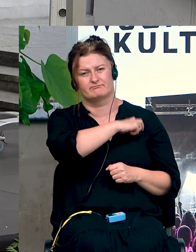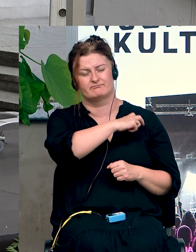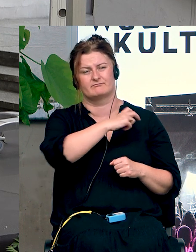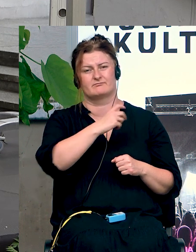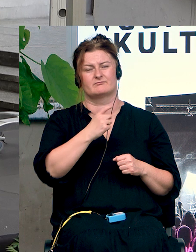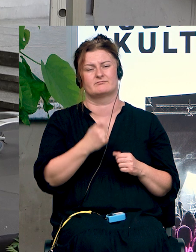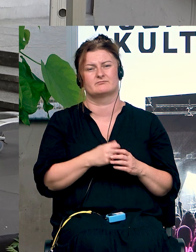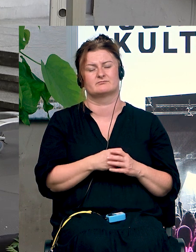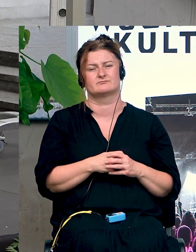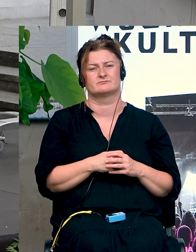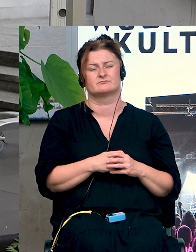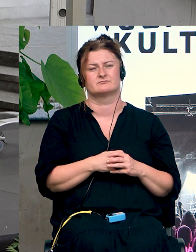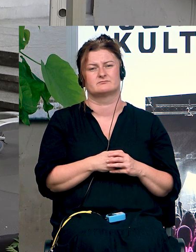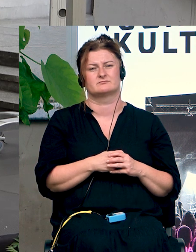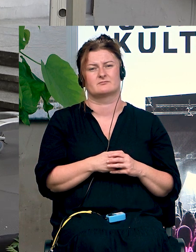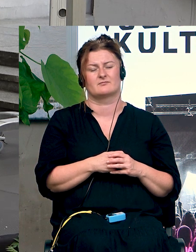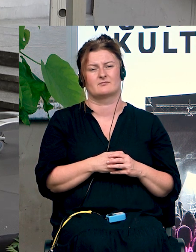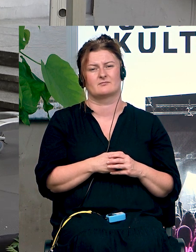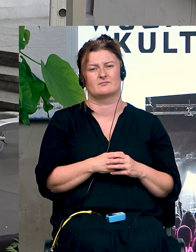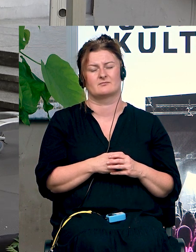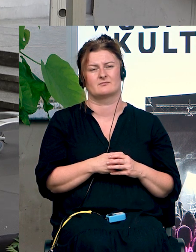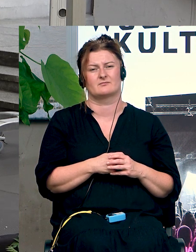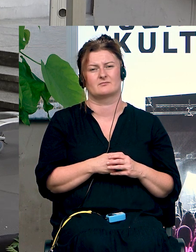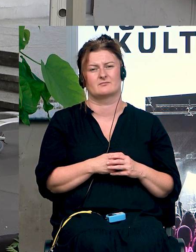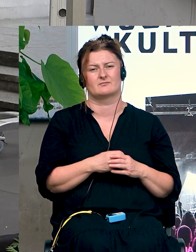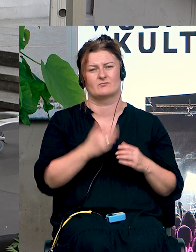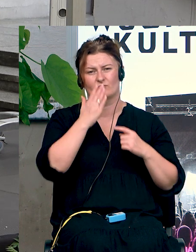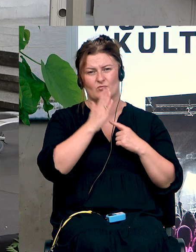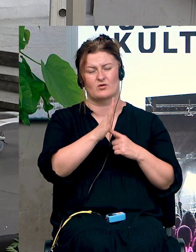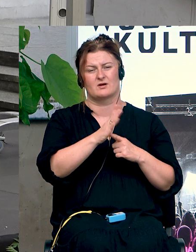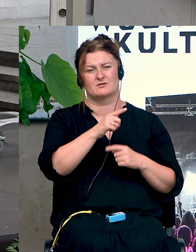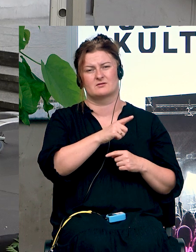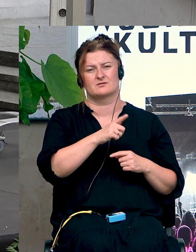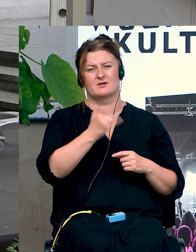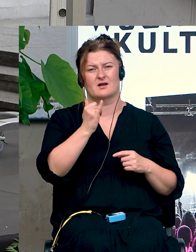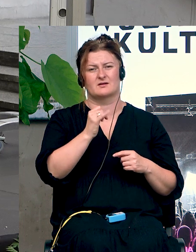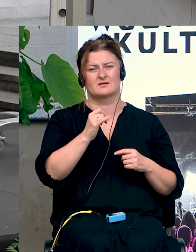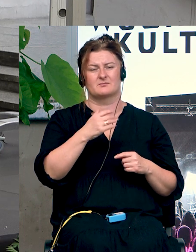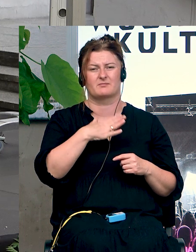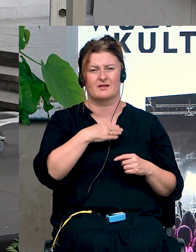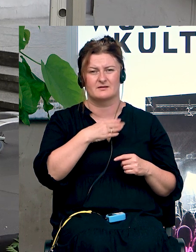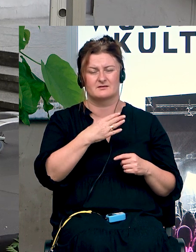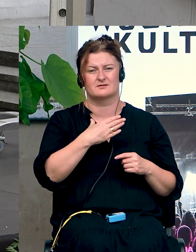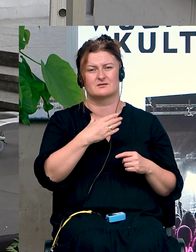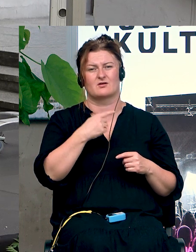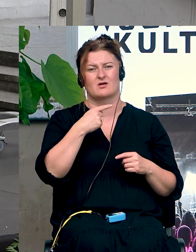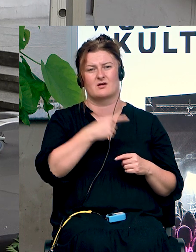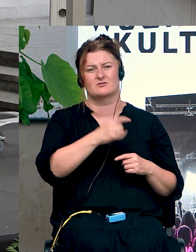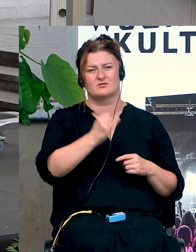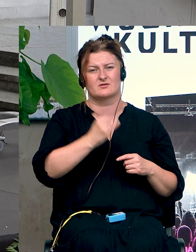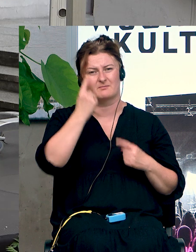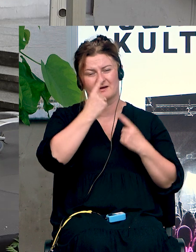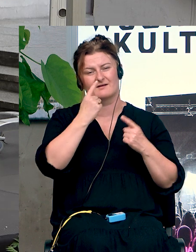вони підбирають котики, ну бо що він покаже, трирічці. І от вона думає, що війна – це таке місце, де багато песиків,